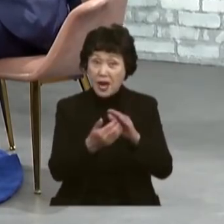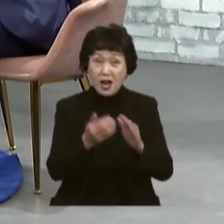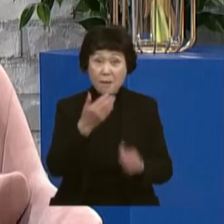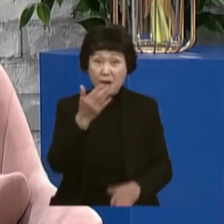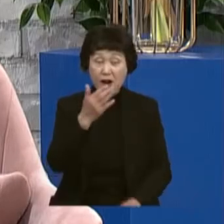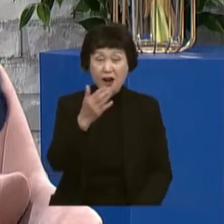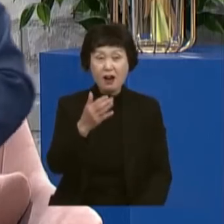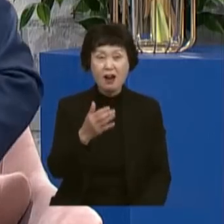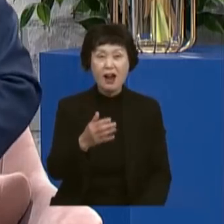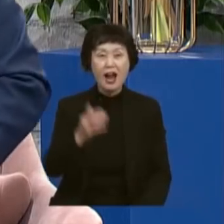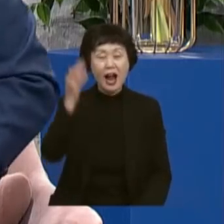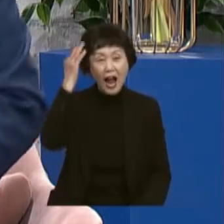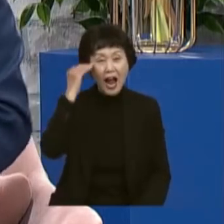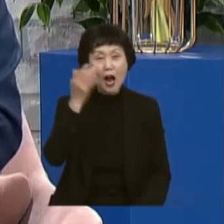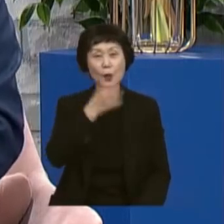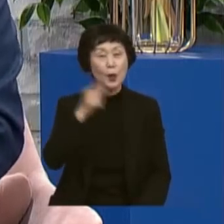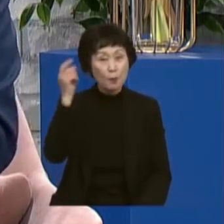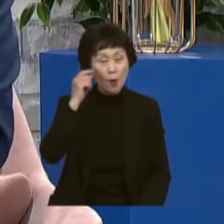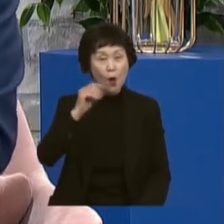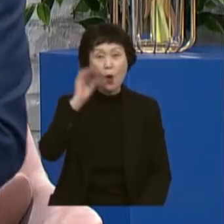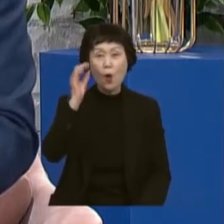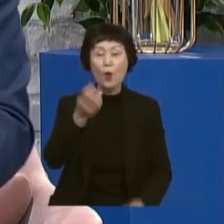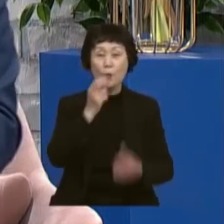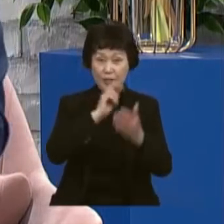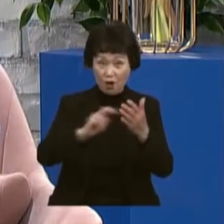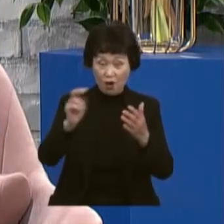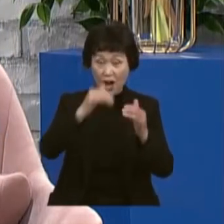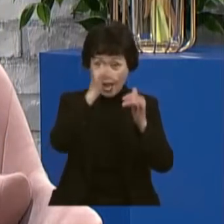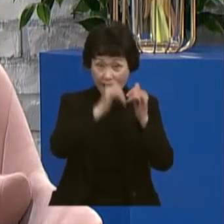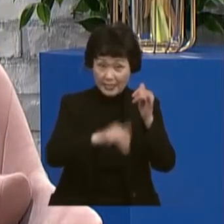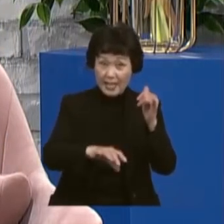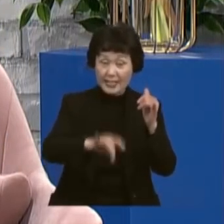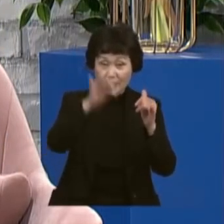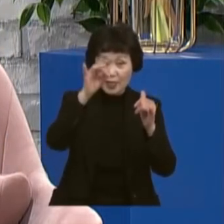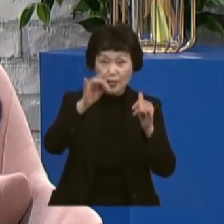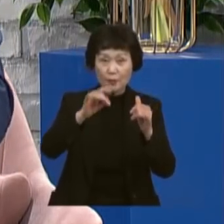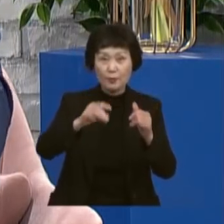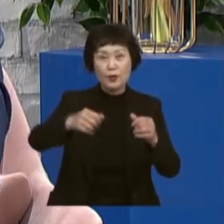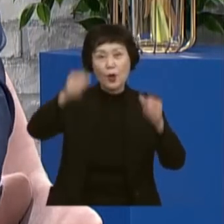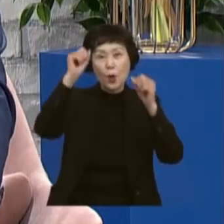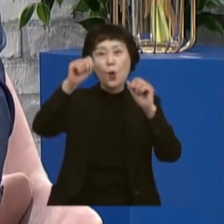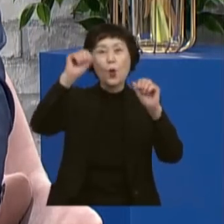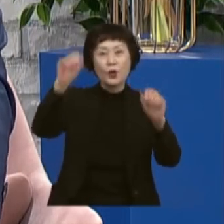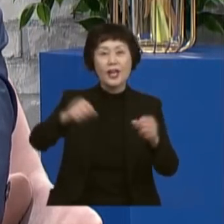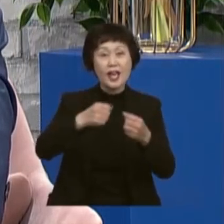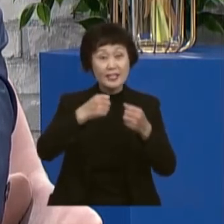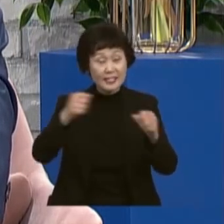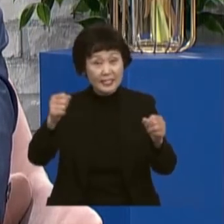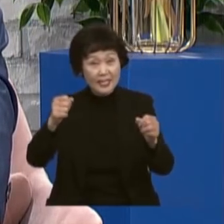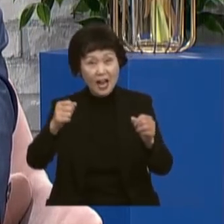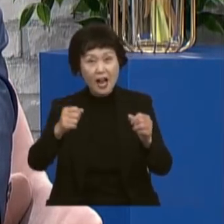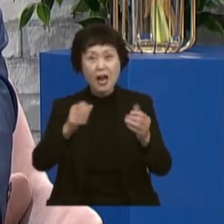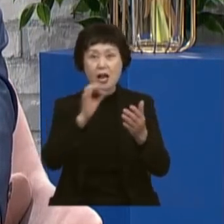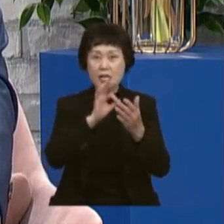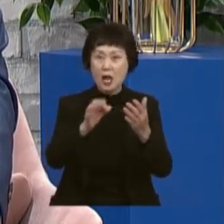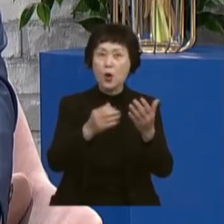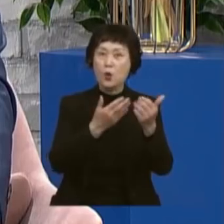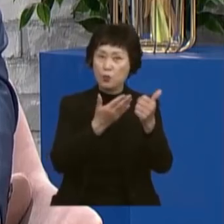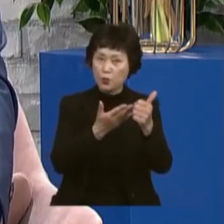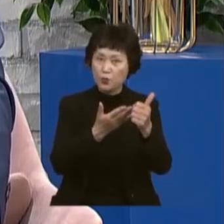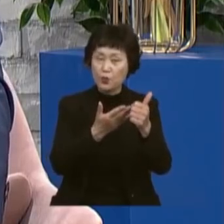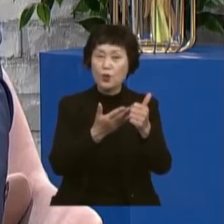자, 한국 복음성가 역사상 처음으로 오케스트라, 드럼, 일렉기타를 사용한